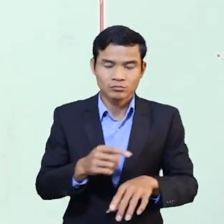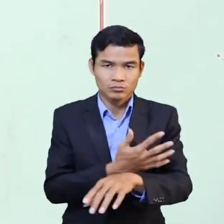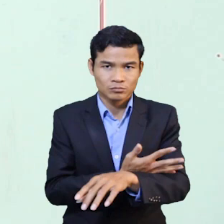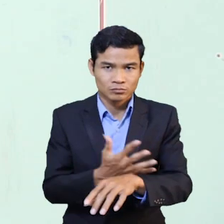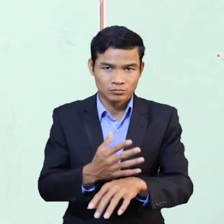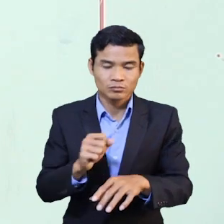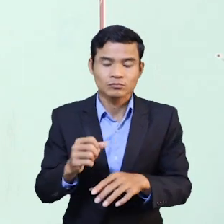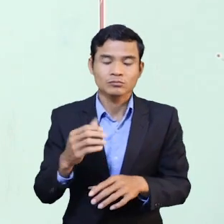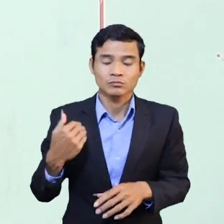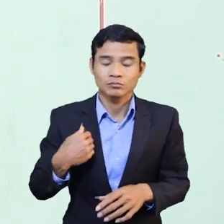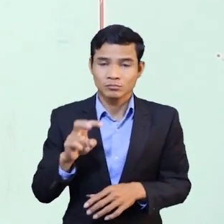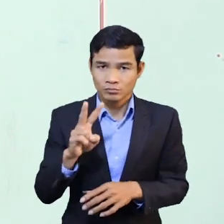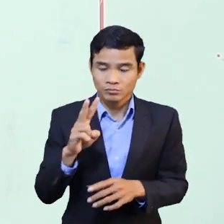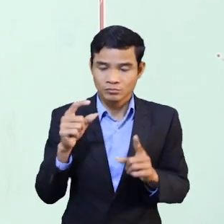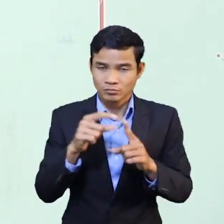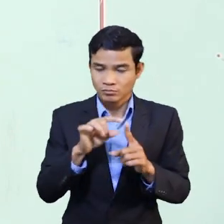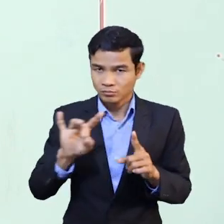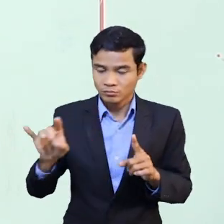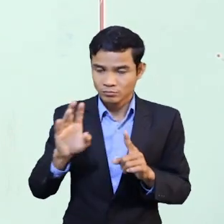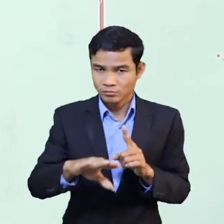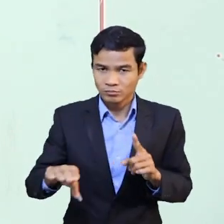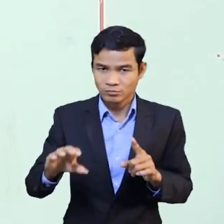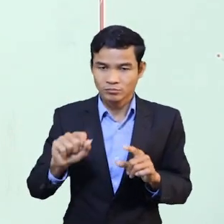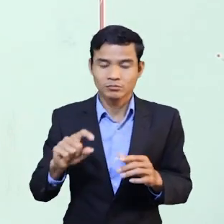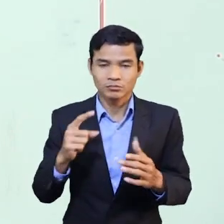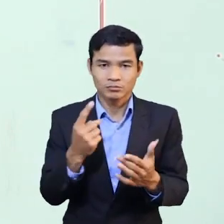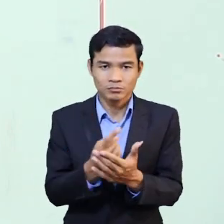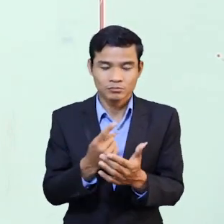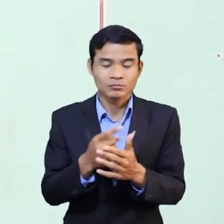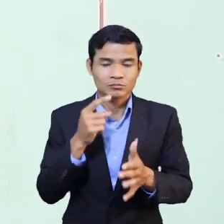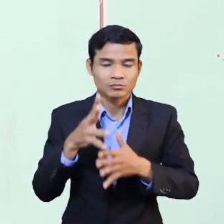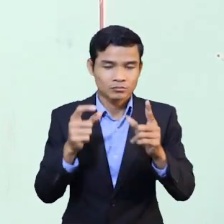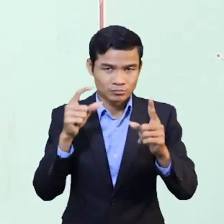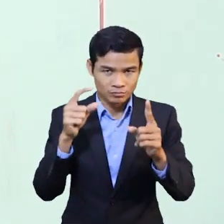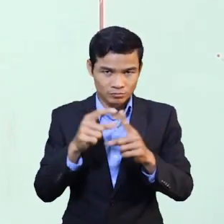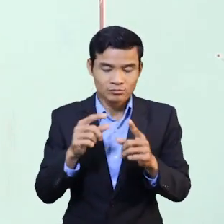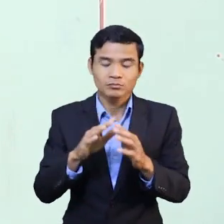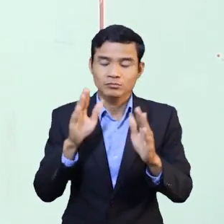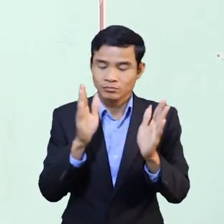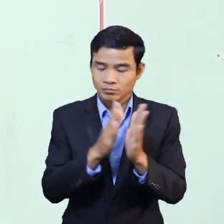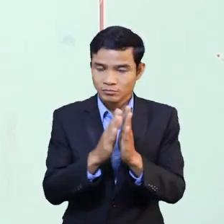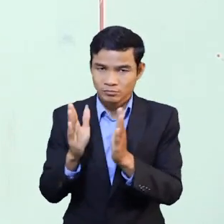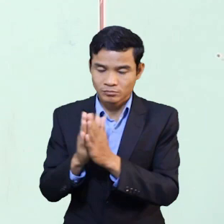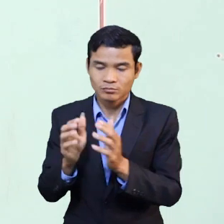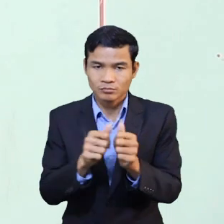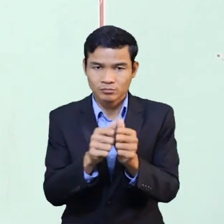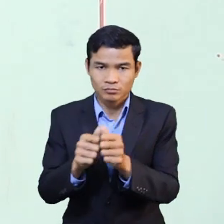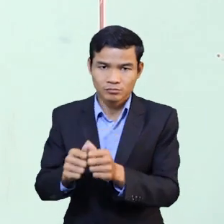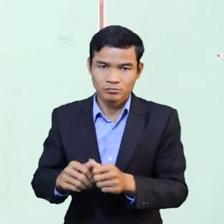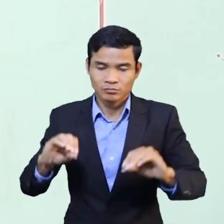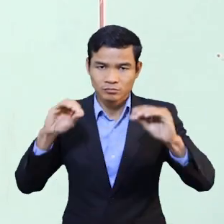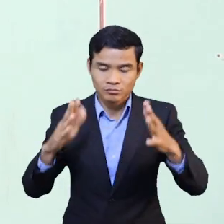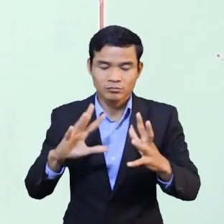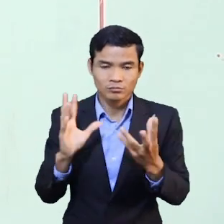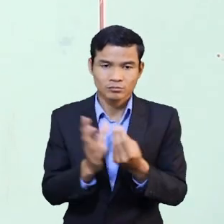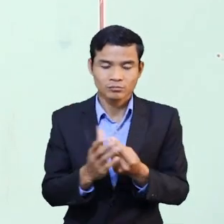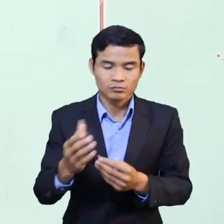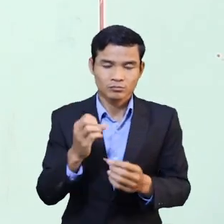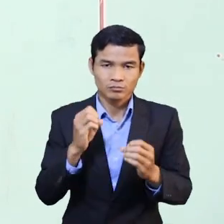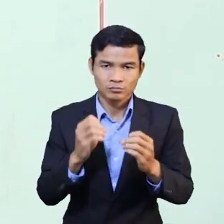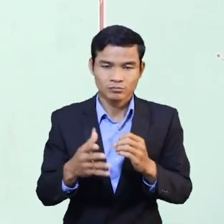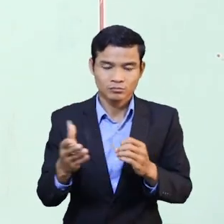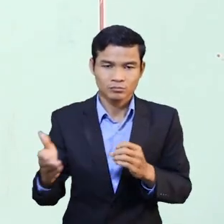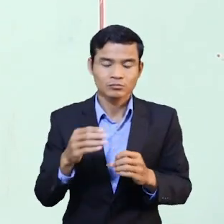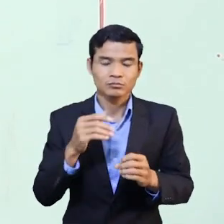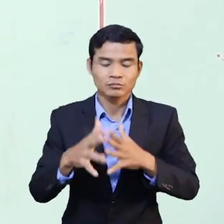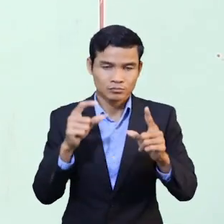pí chiềng chà đôi chân con tặng ọc nè chà con cho rúm thả pí nâng tẹt đai chấm mình nẹt cứ tặng ọc nè chà lấy dương chập đám dương thả